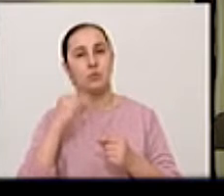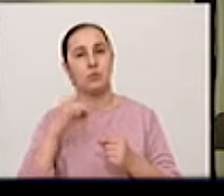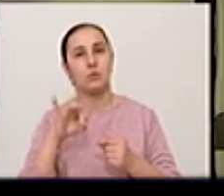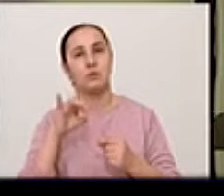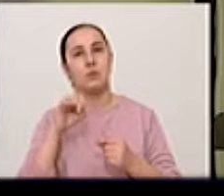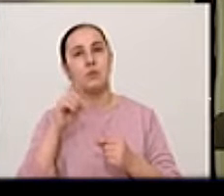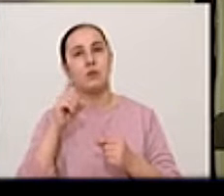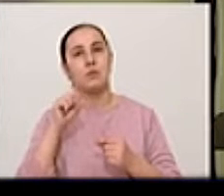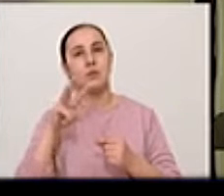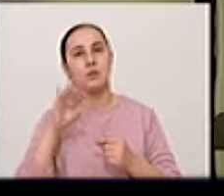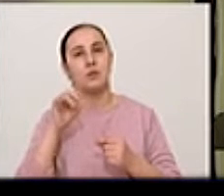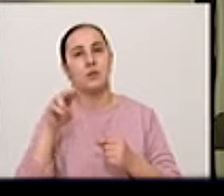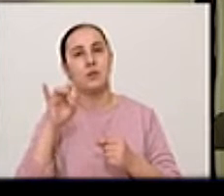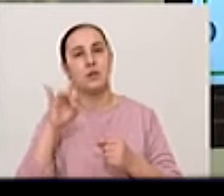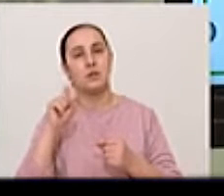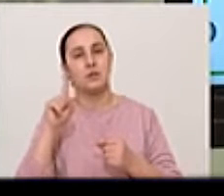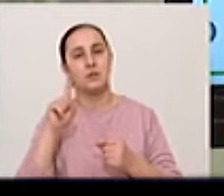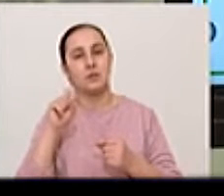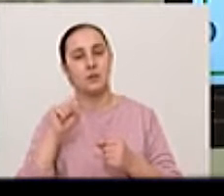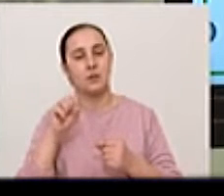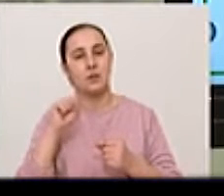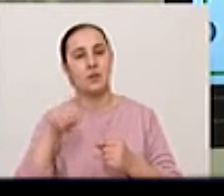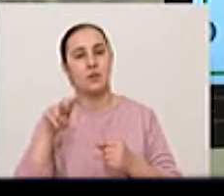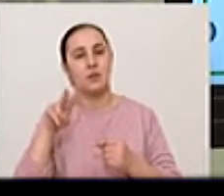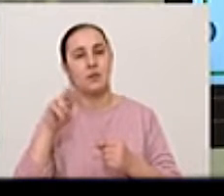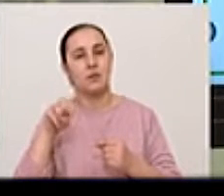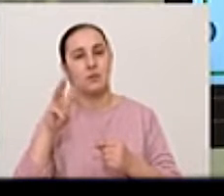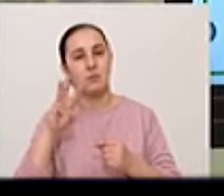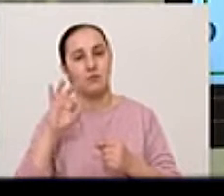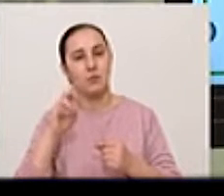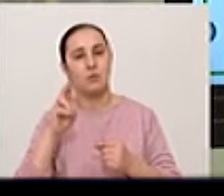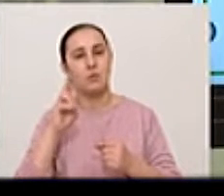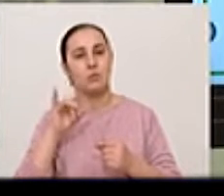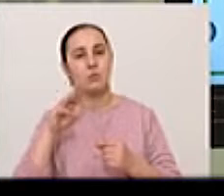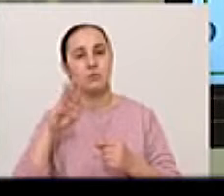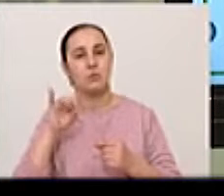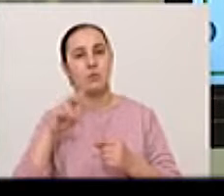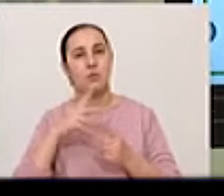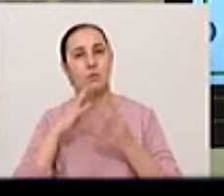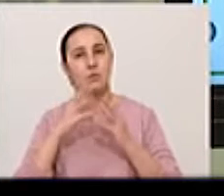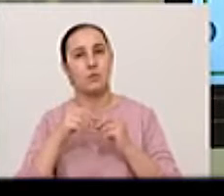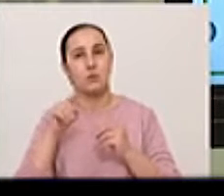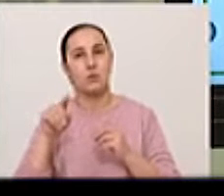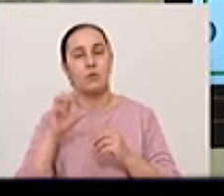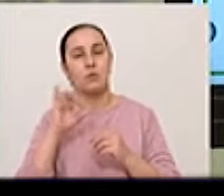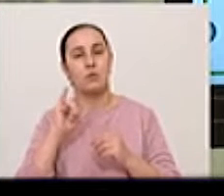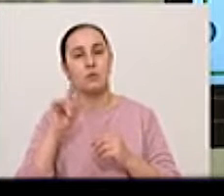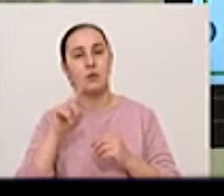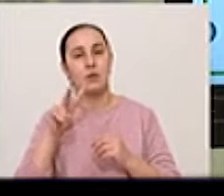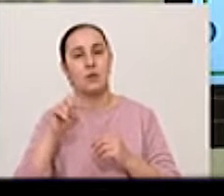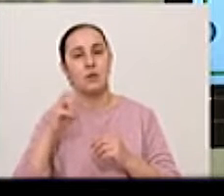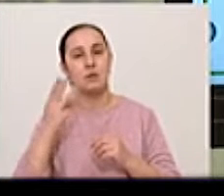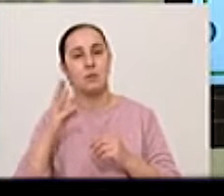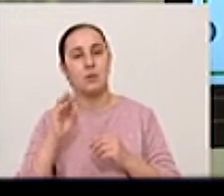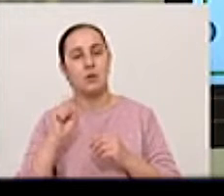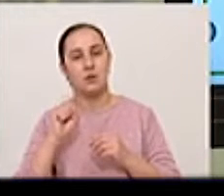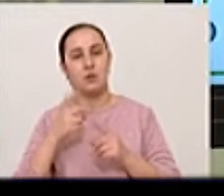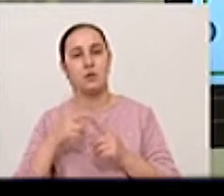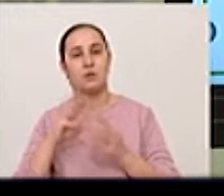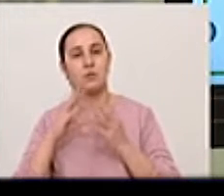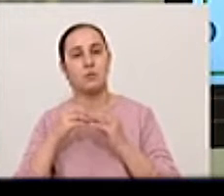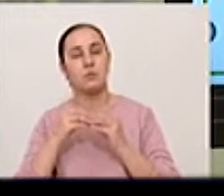hamjins, deraza, aldamoq, qutilmoq. Quyidagi so'zlar esa o'zlashma qatlamga mansub bo'lib,